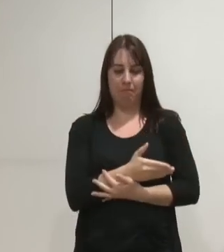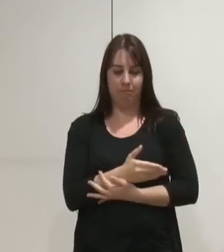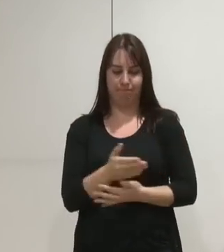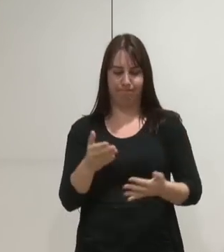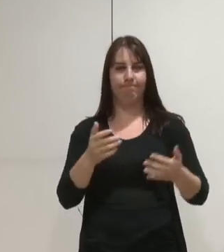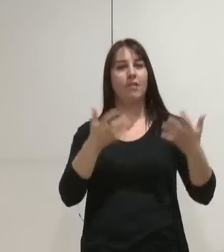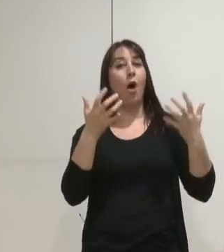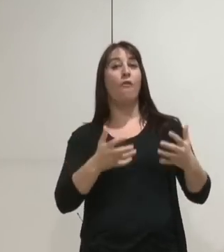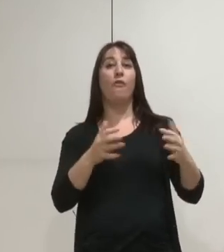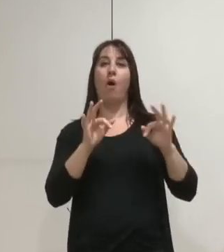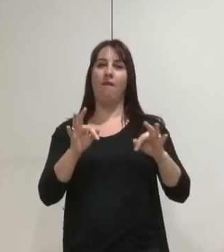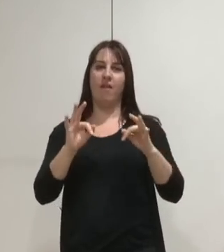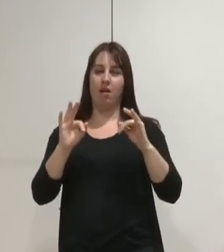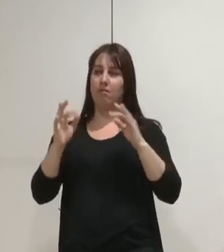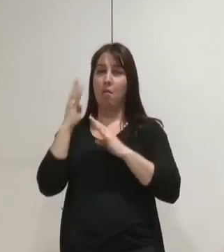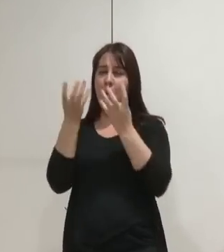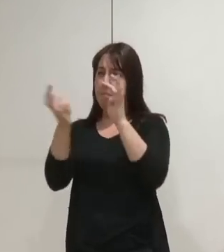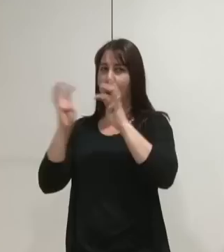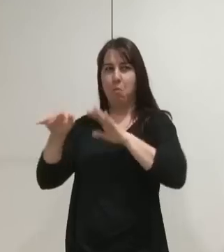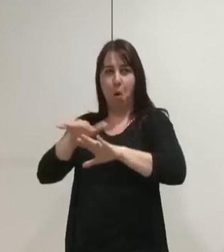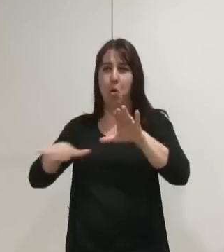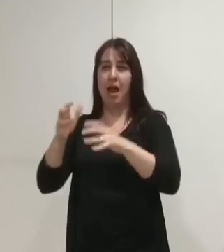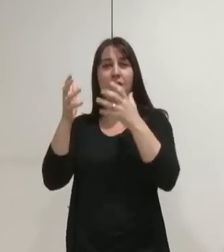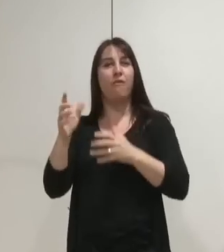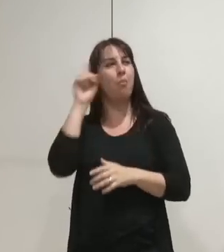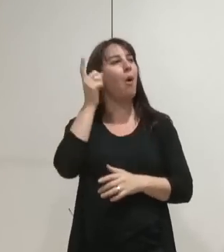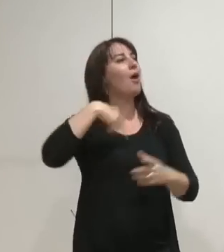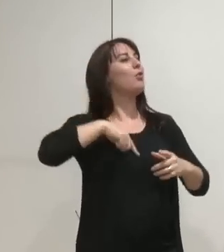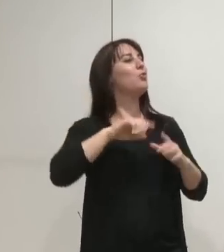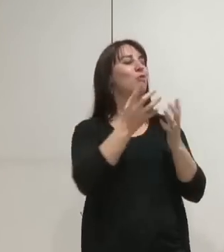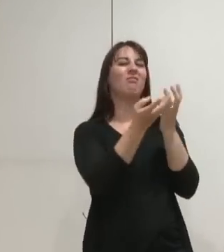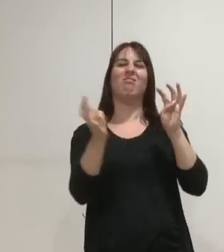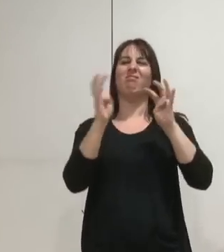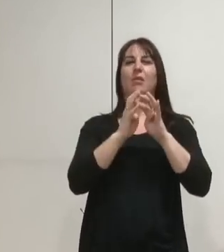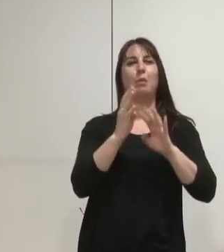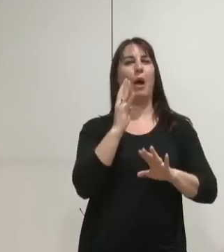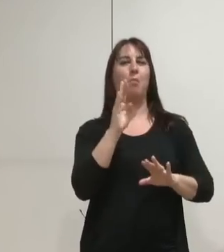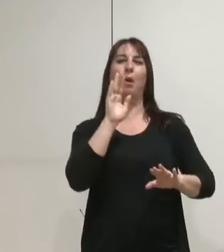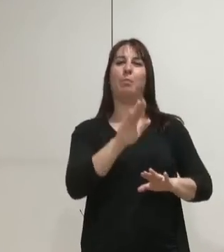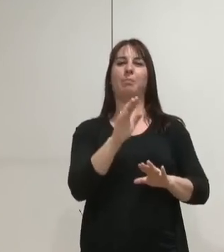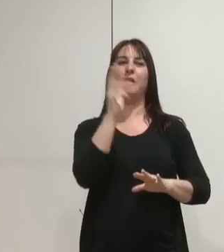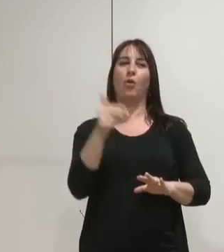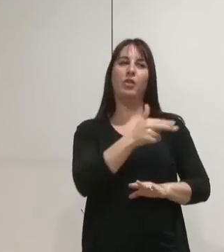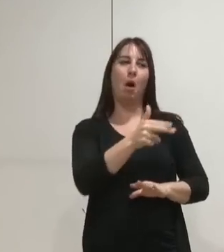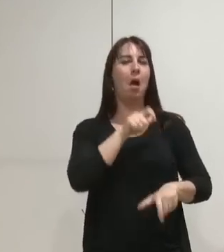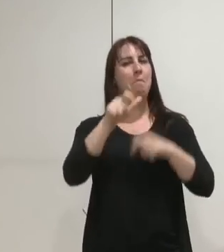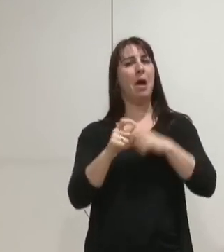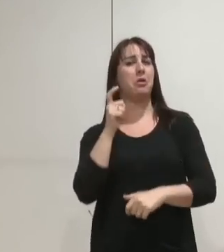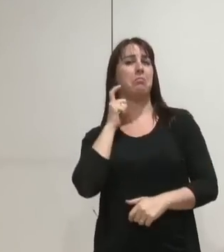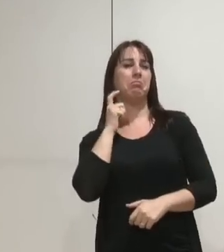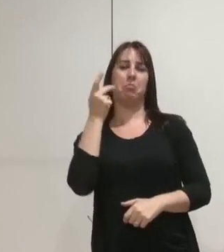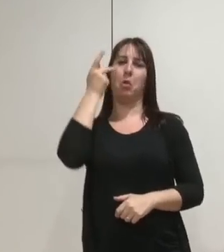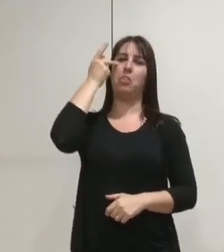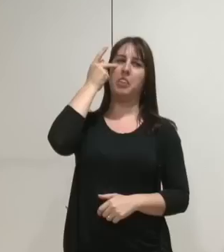peu les parlements locaux dont notre fameux Parlement dauphinois et évidemment les notables qui peuplaient ce Parlement